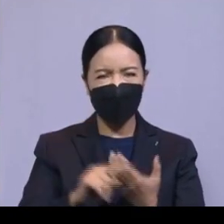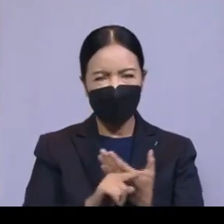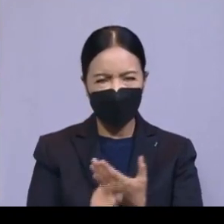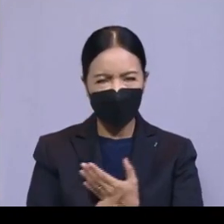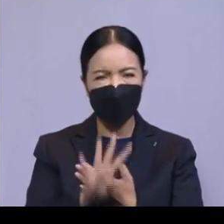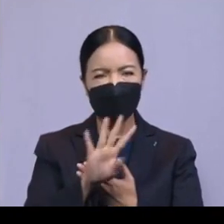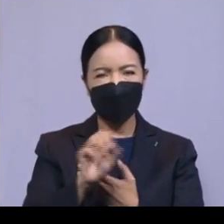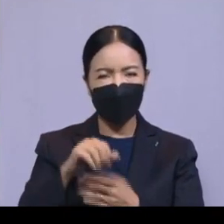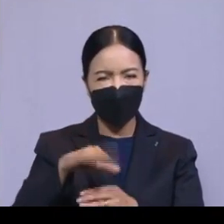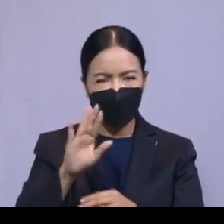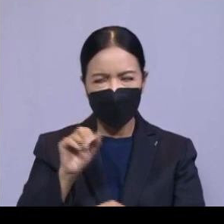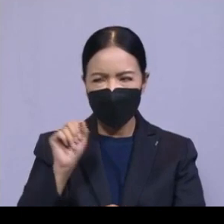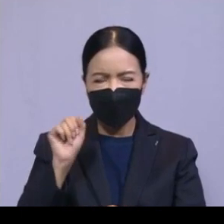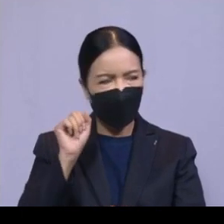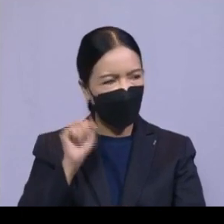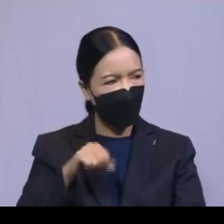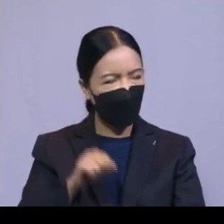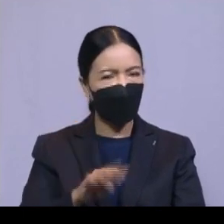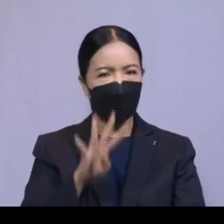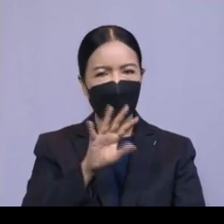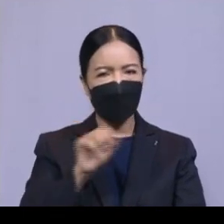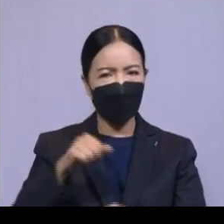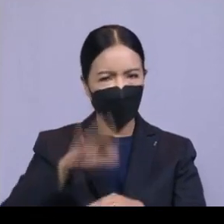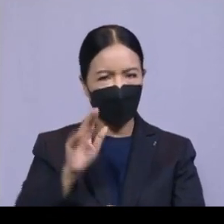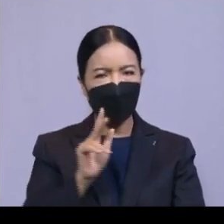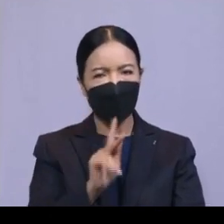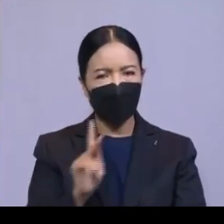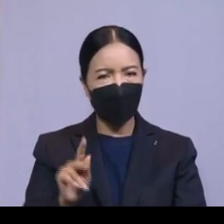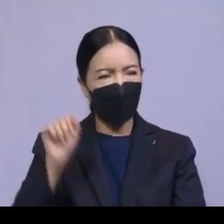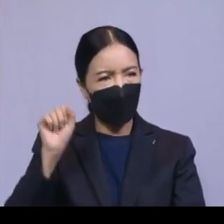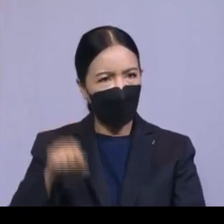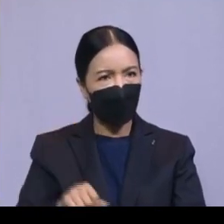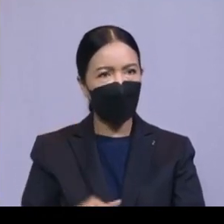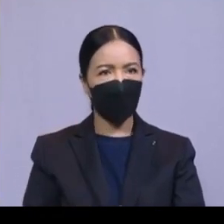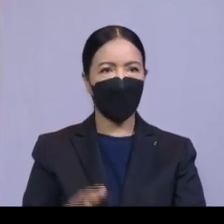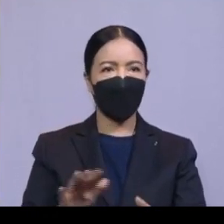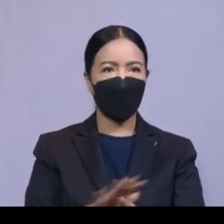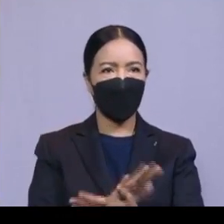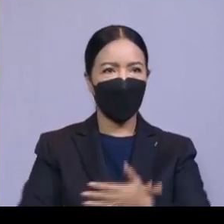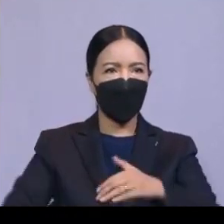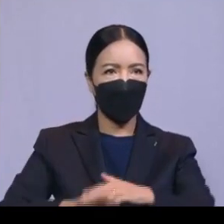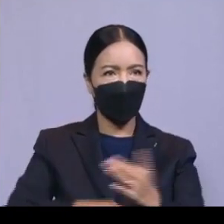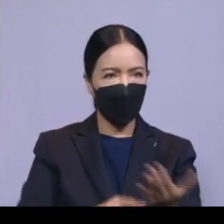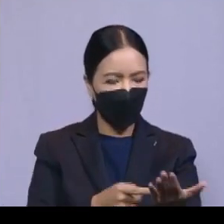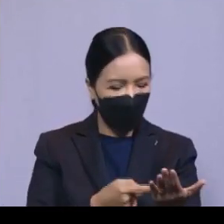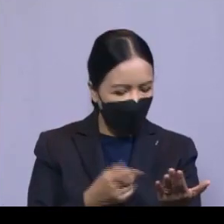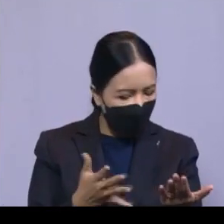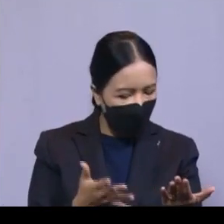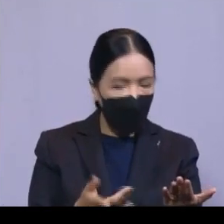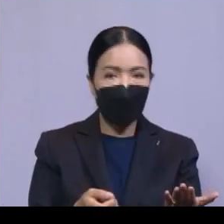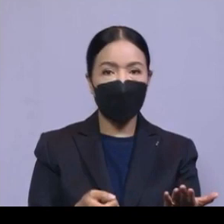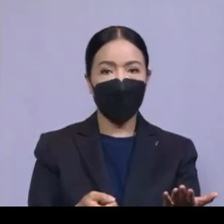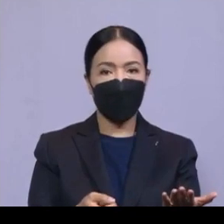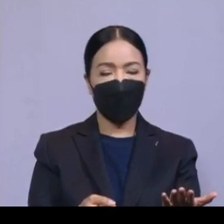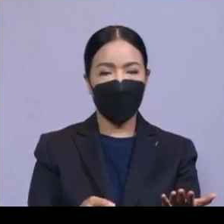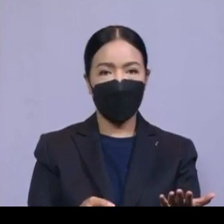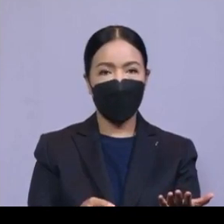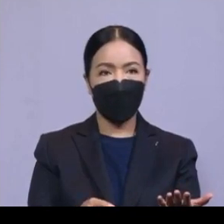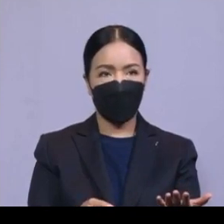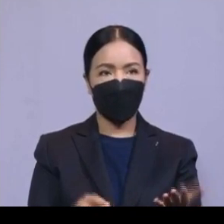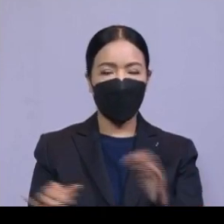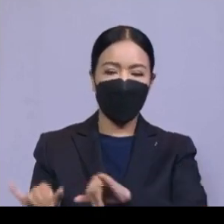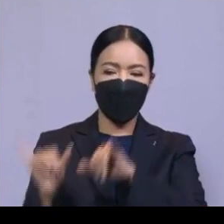โอ้โหใช่ใช่ 4แสนกว่ากิโลใช่แต่ไม่เข้าเอกสารเครื่องย้ายค่ะไม่มีการแจ้งอะไรเลย